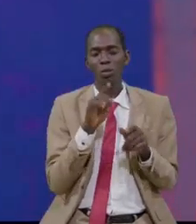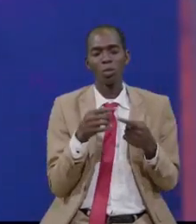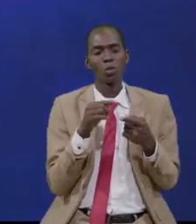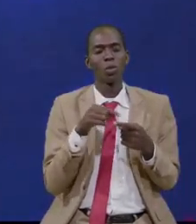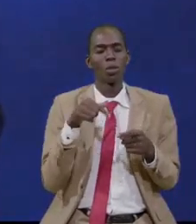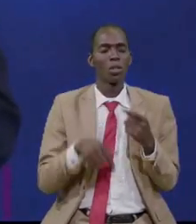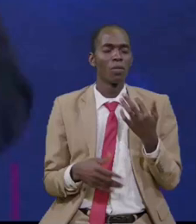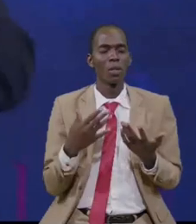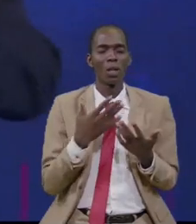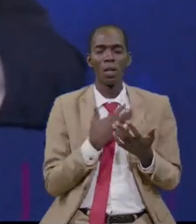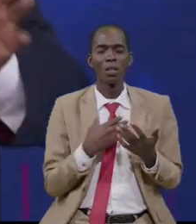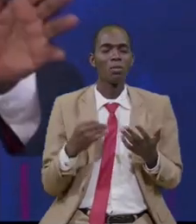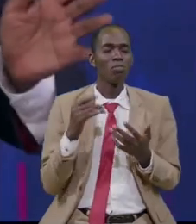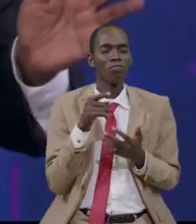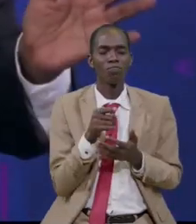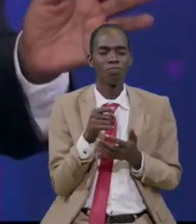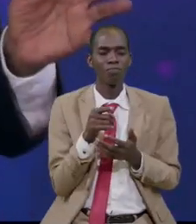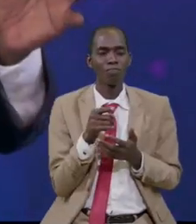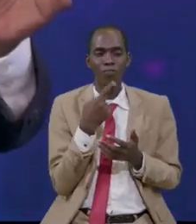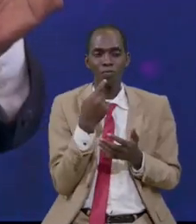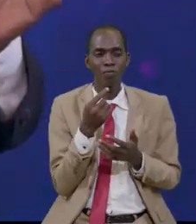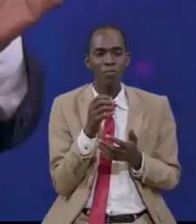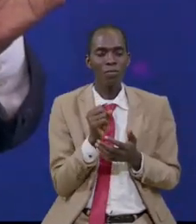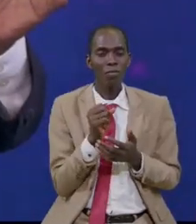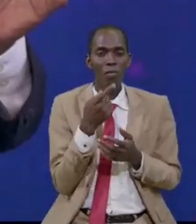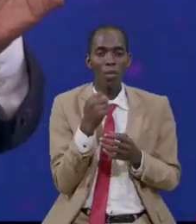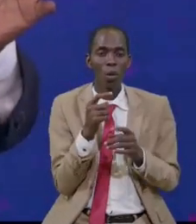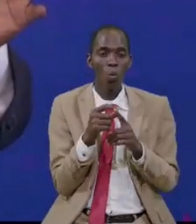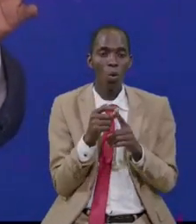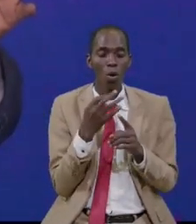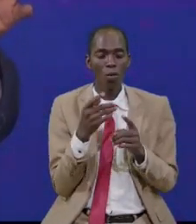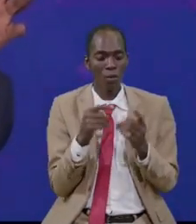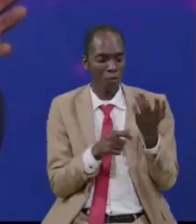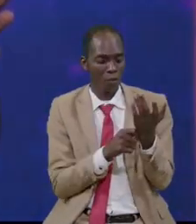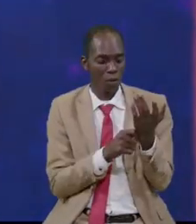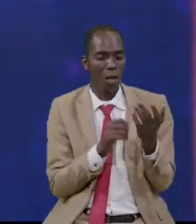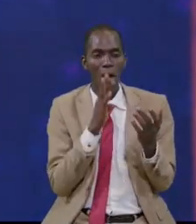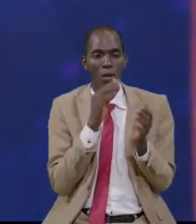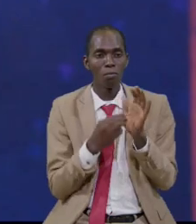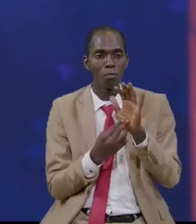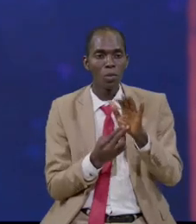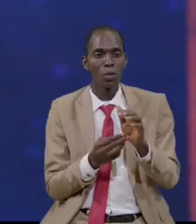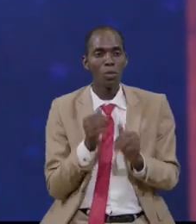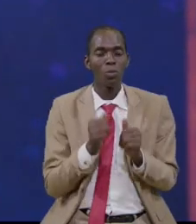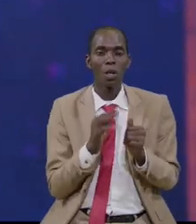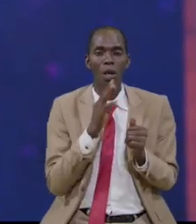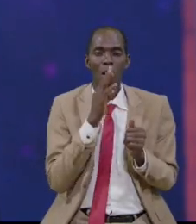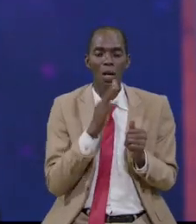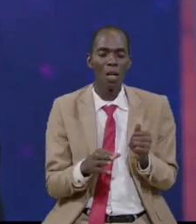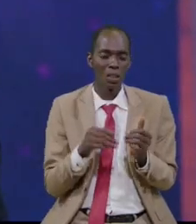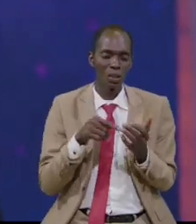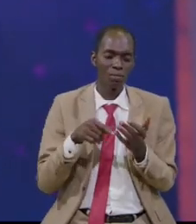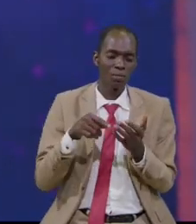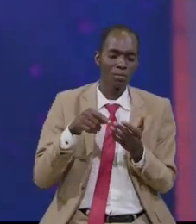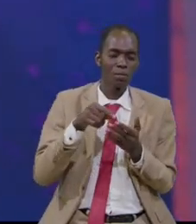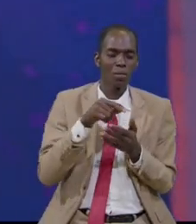prêcher. « Oh, les œuvres de la chair sont manifestes. Qui sont ?» Et quand il s'agit de